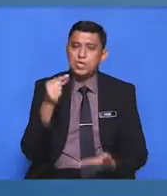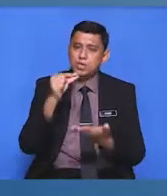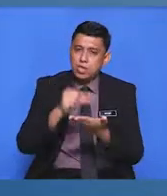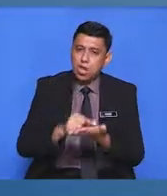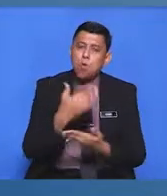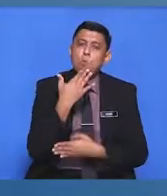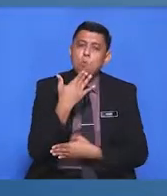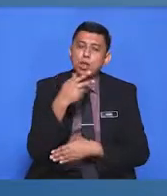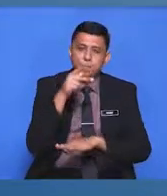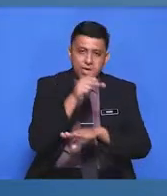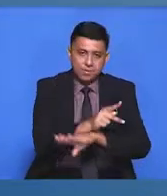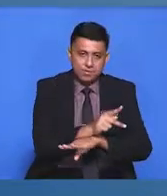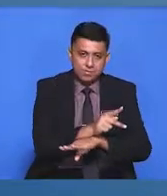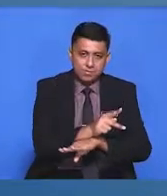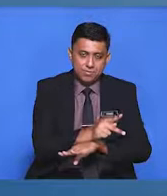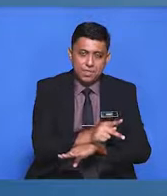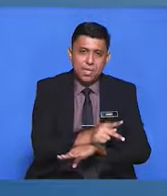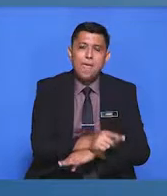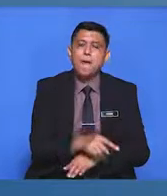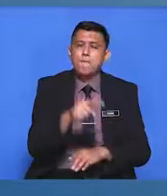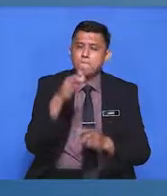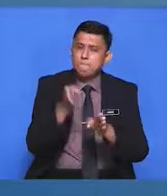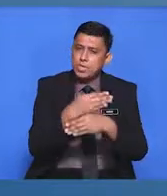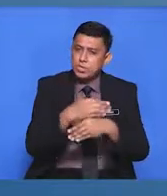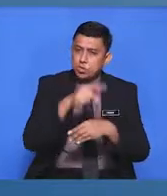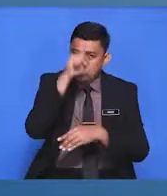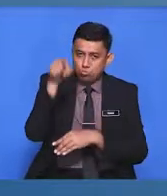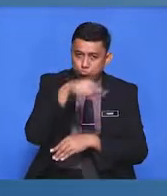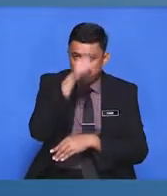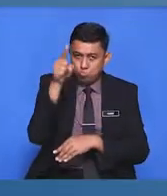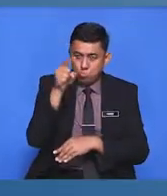bulat dan mempunyai nilai duit 5 sen.